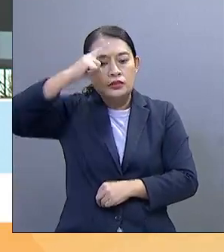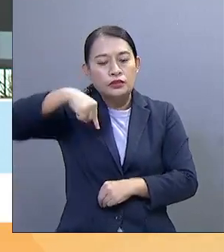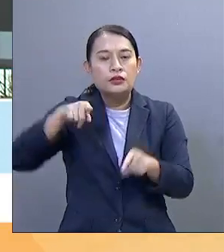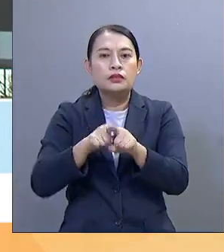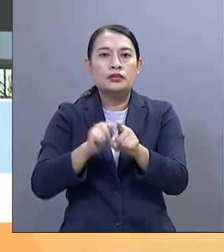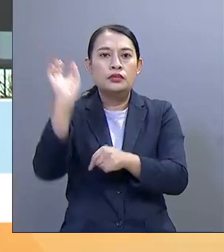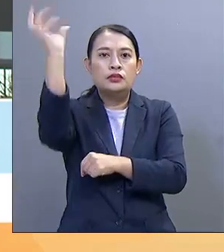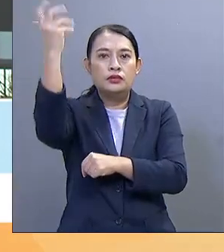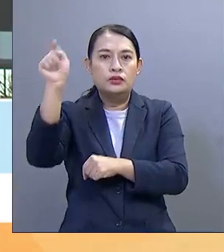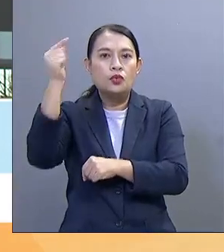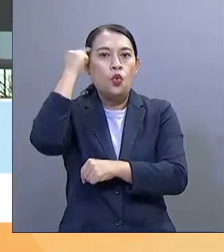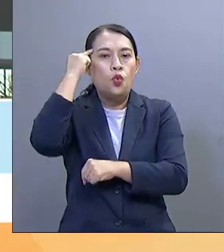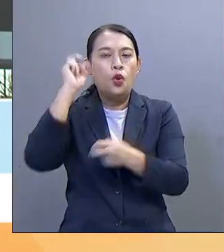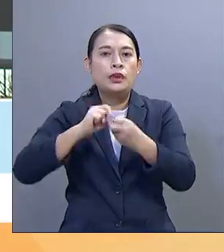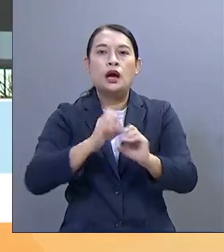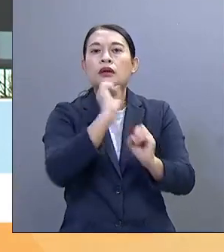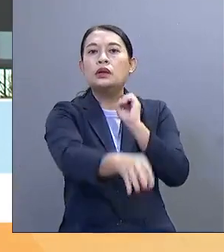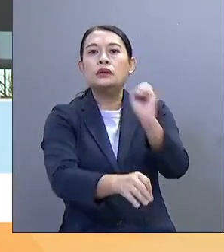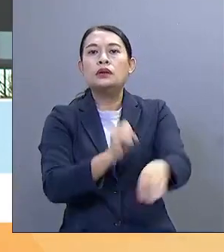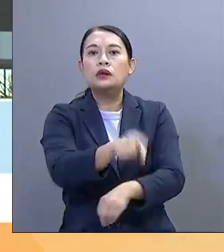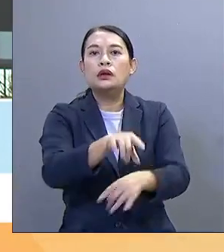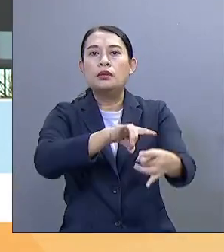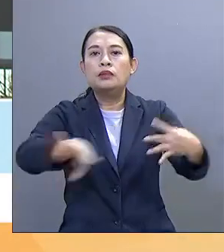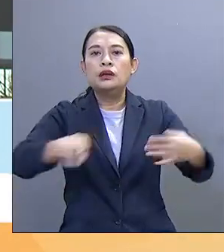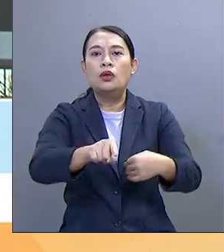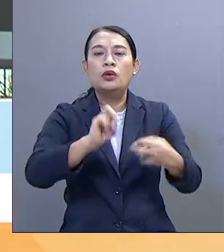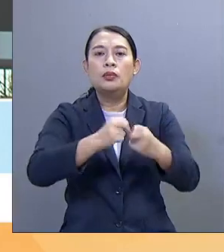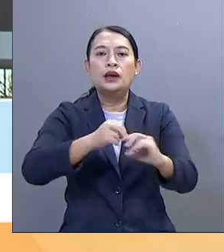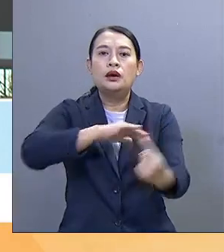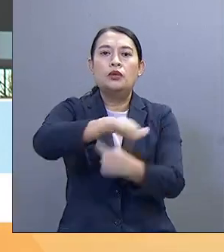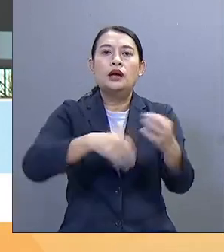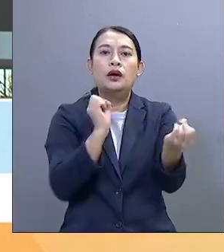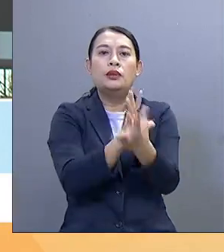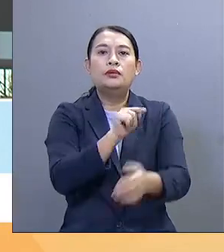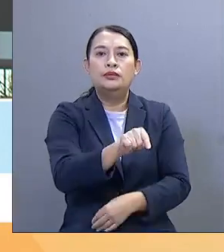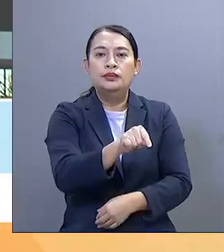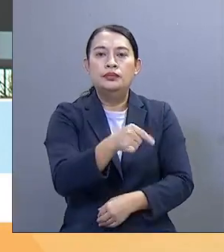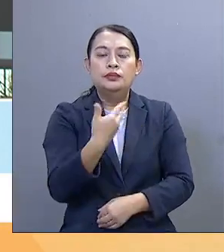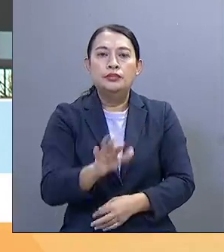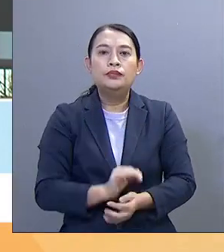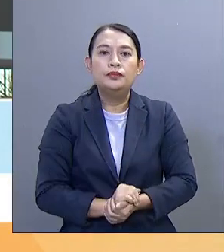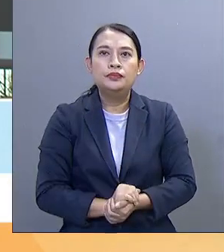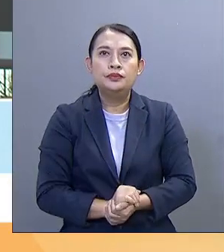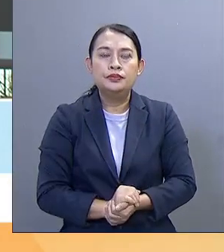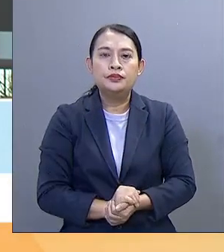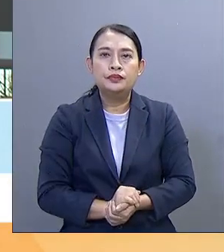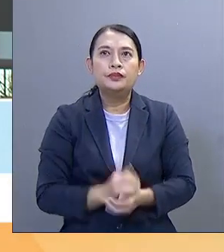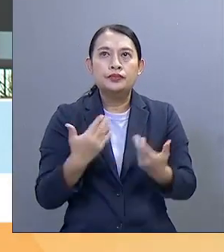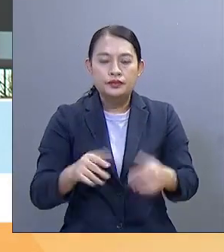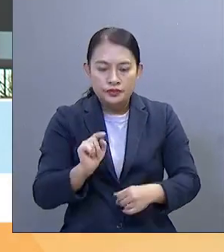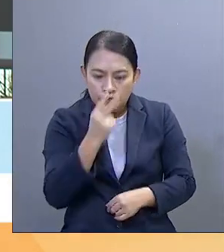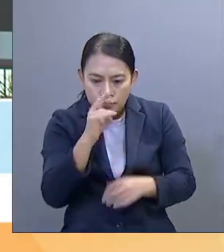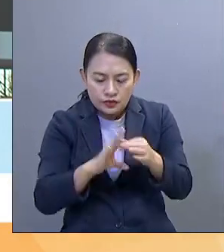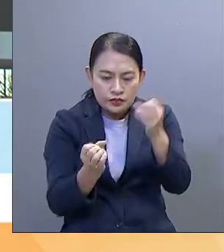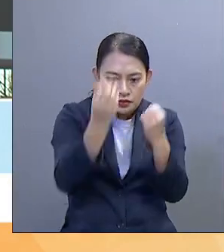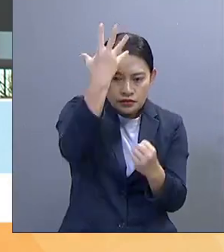คนทุกโลกกรู้ว่า ทิ้งไม่เป็ที่ไม่เป็ทาง มนกจะเปนปัญหเรสิ่แดล้อมแต่ทีนี้ปัญหาเรื่องลัษณะทกยภาพ อจะเปนส่นหนึ